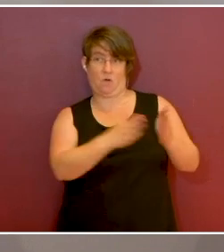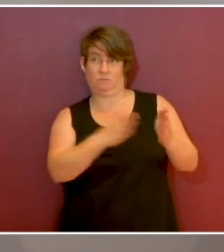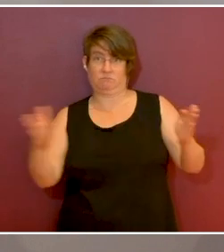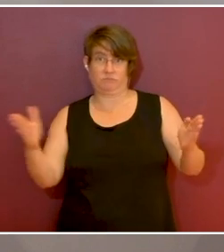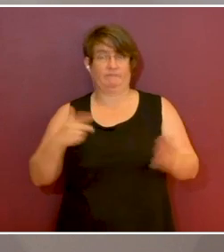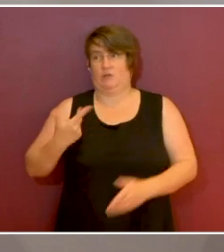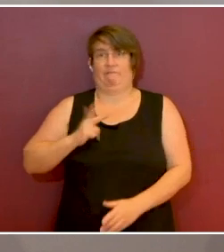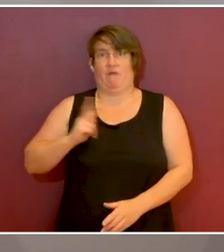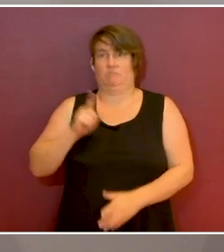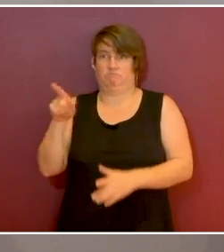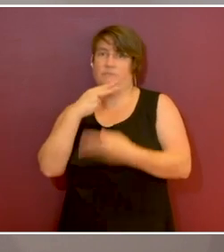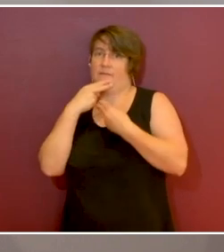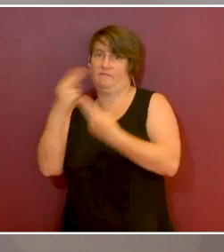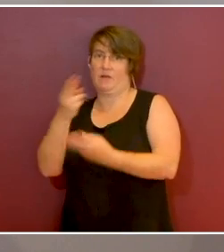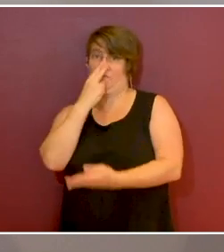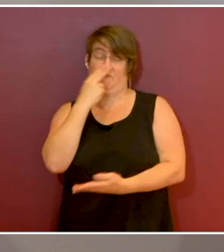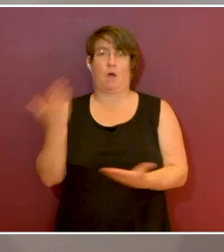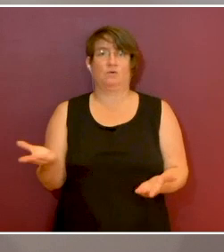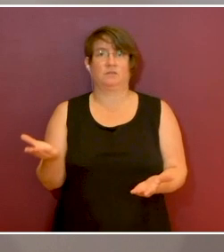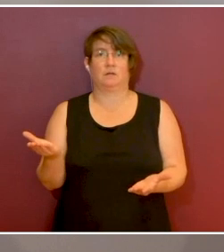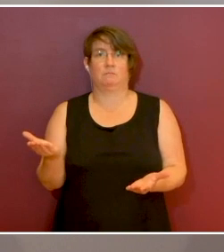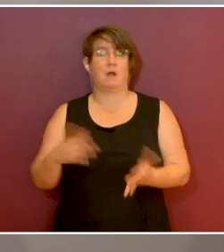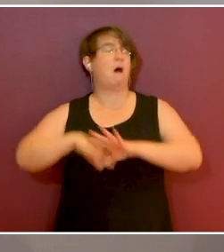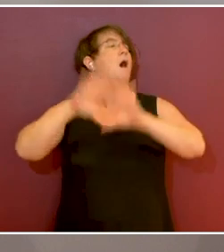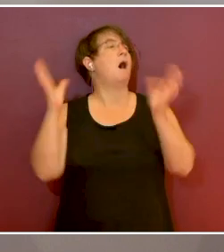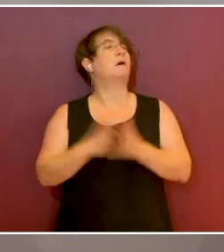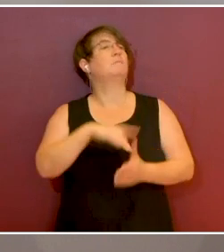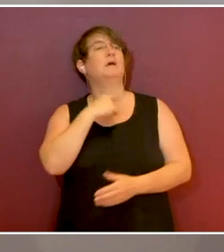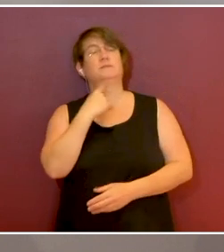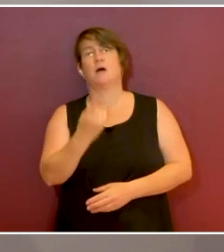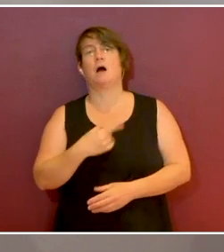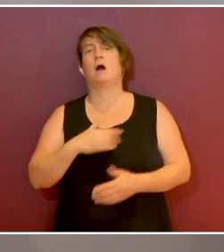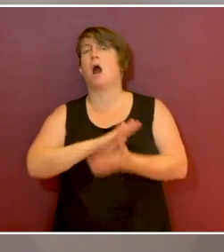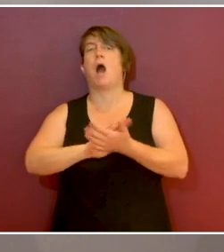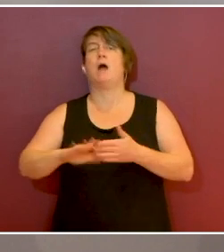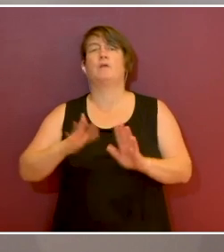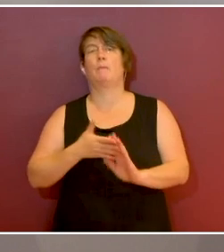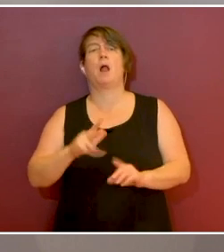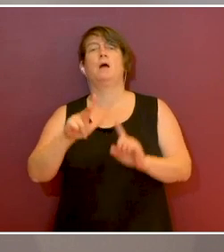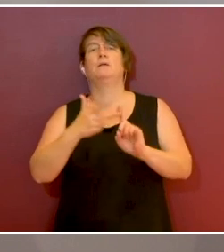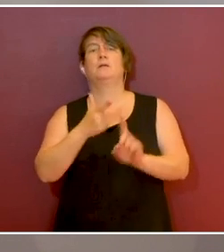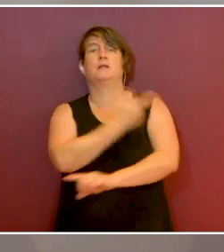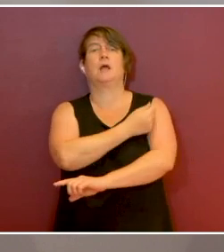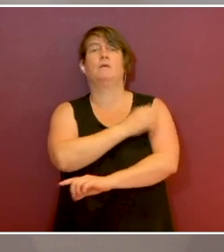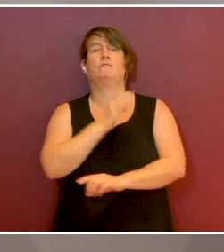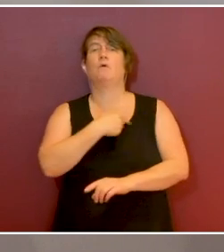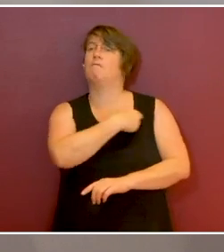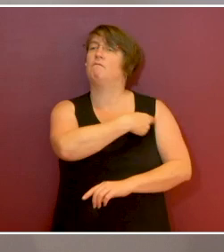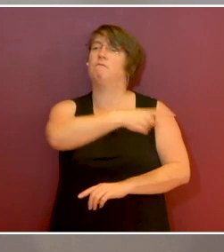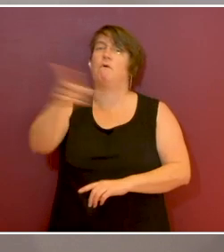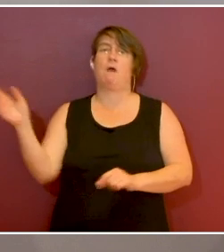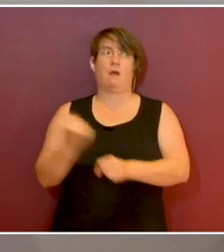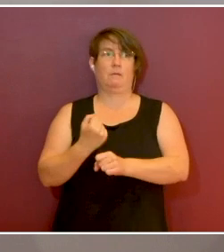einfach abzuwarten, jetzt pauschal zu sagen, wir machen mal bei allen eine Drittimpfung, macht ja keinen Sinn